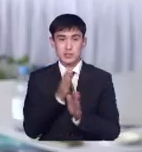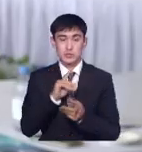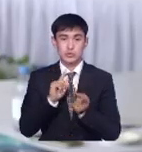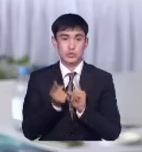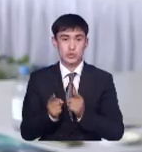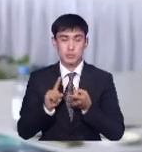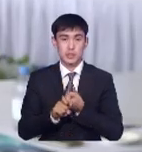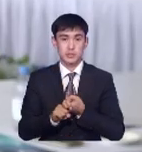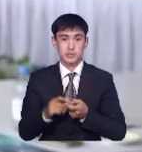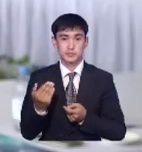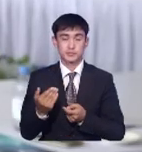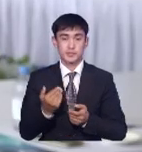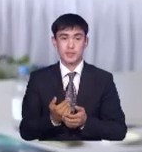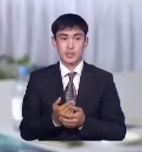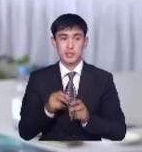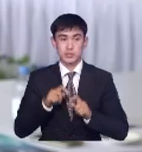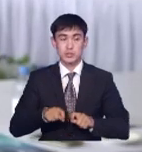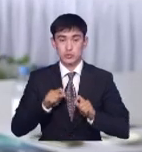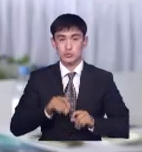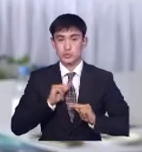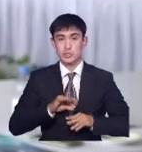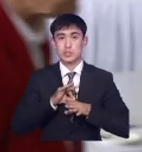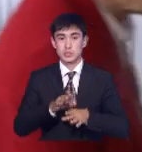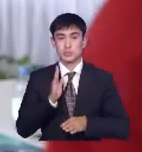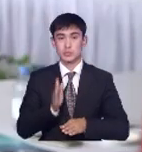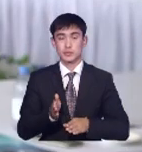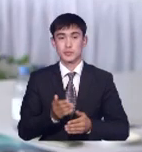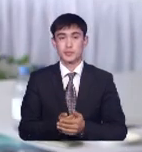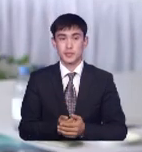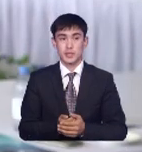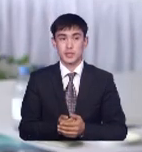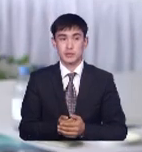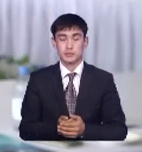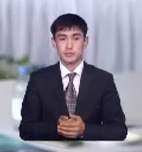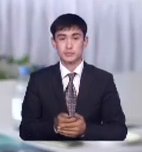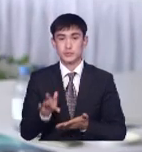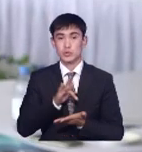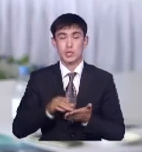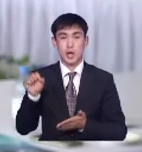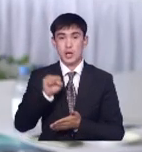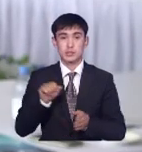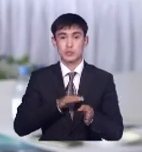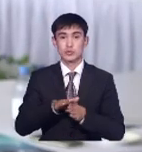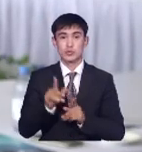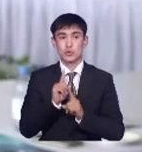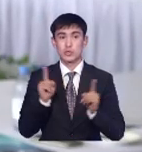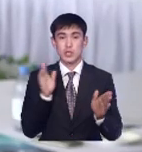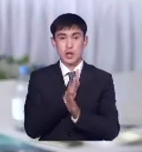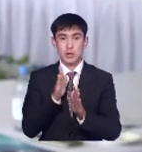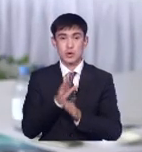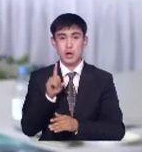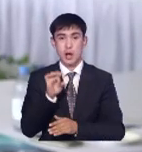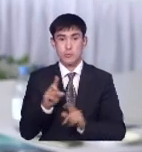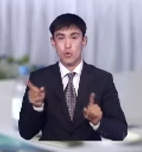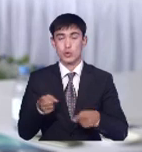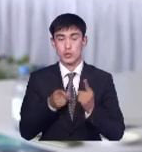өзгеруіне сәйкес зерттеу жұмыстарды жасайын деп жатырмыз. Соның ішінде Орталық Азия бойынша үлкен экологиялық хаб